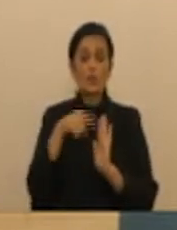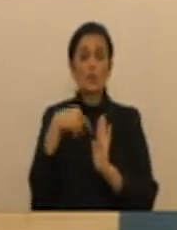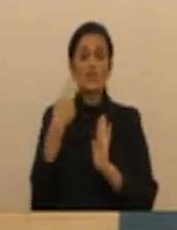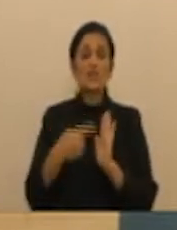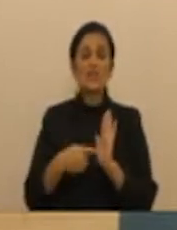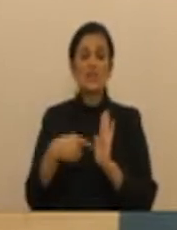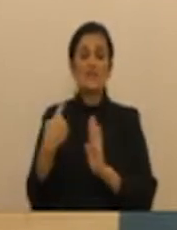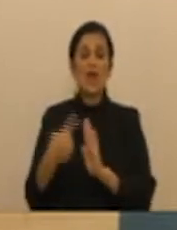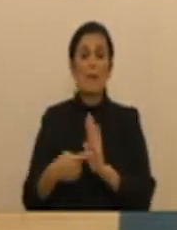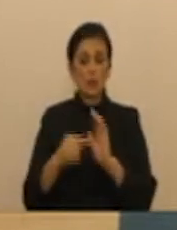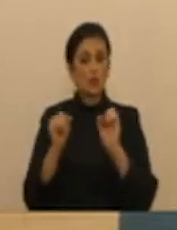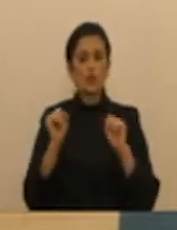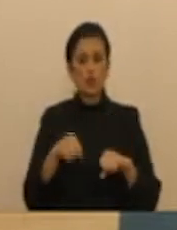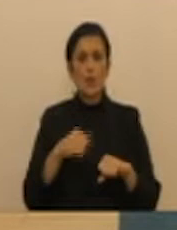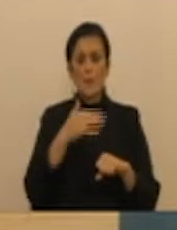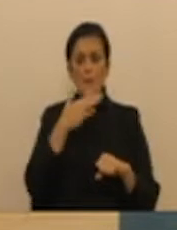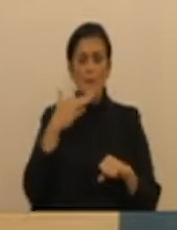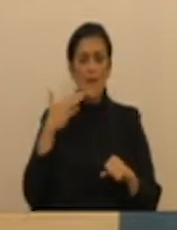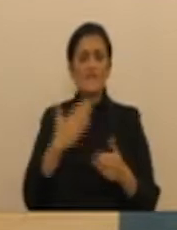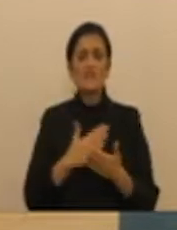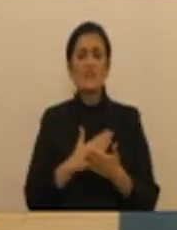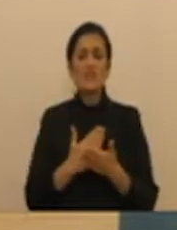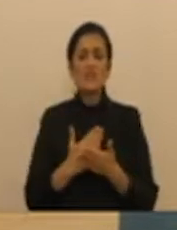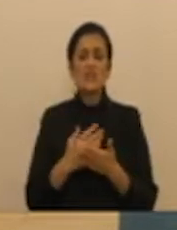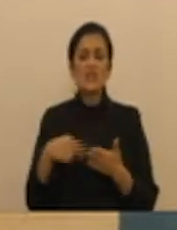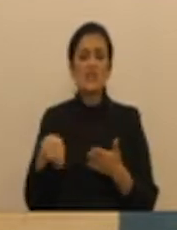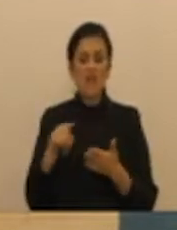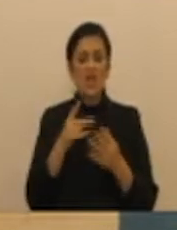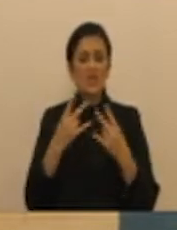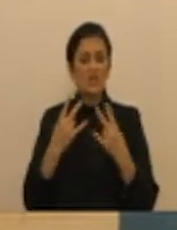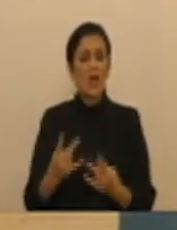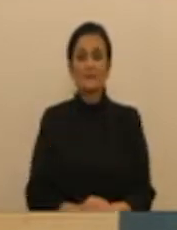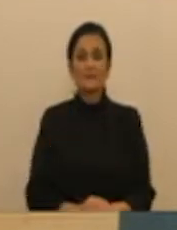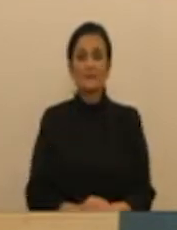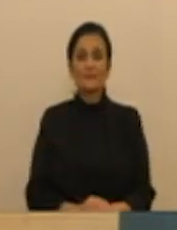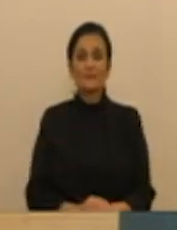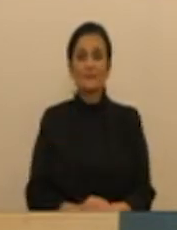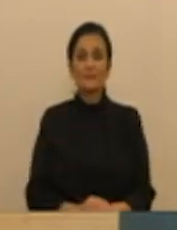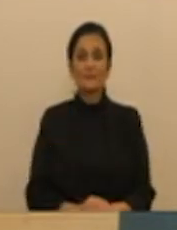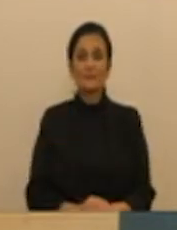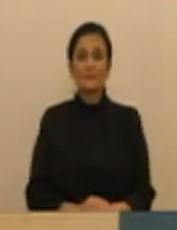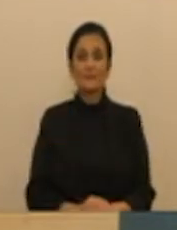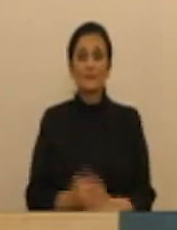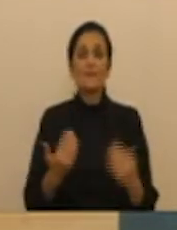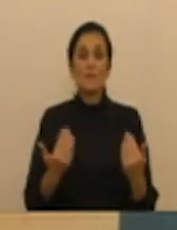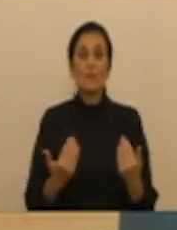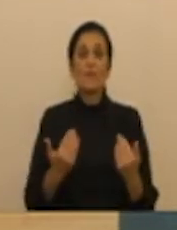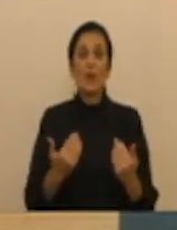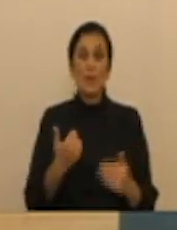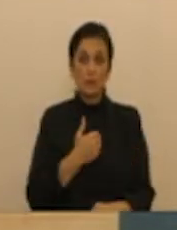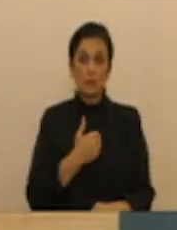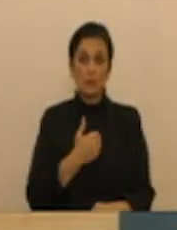შეიძლება და ბევრ ნაწილში დამაზიანებელია ჩვენ ქვეყნისთვის. ეხლა მე მინდოდა